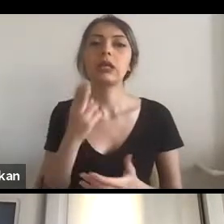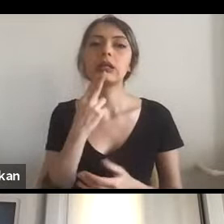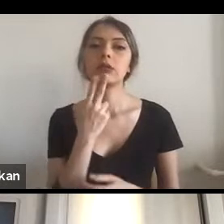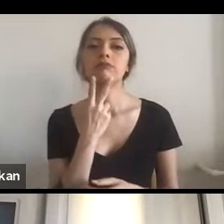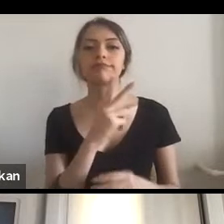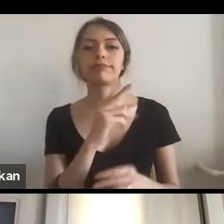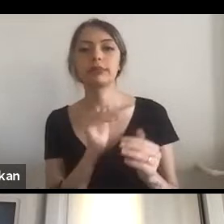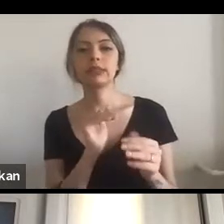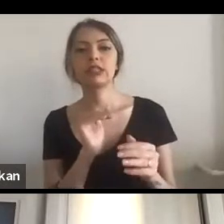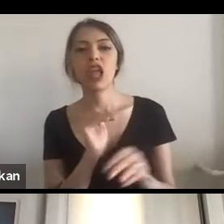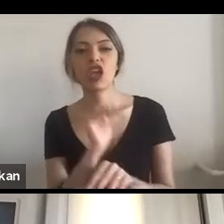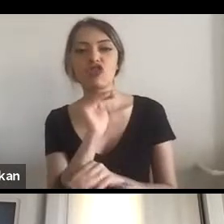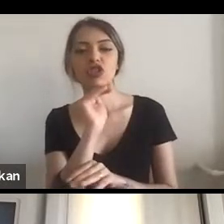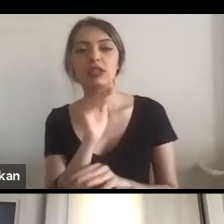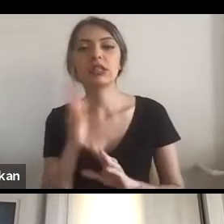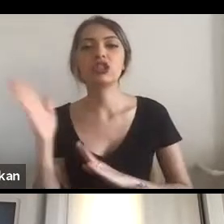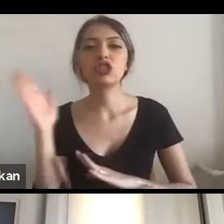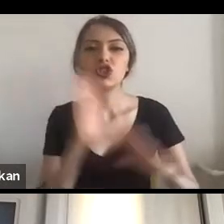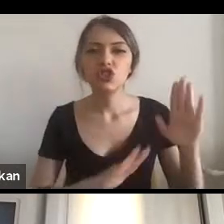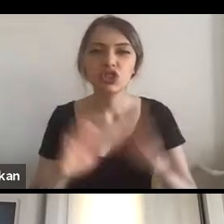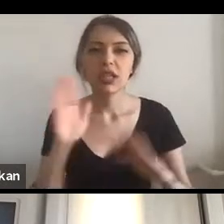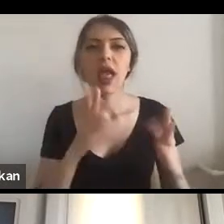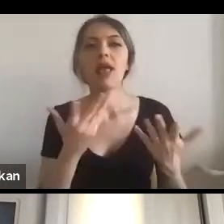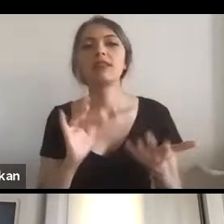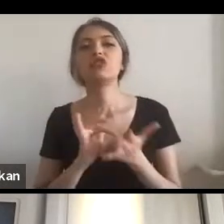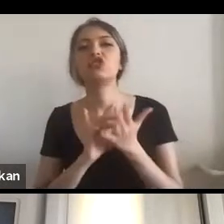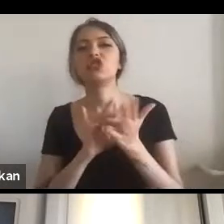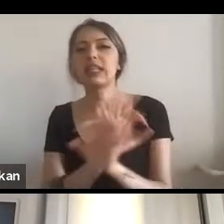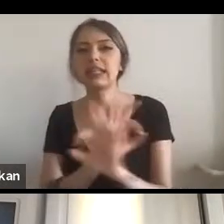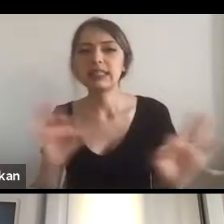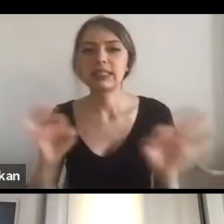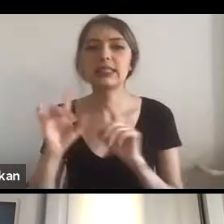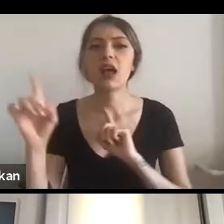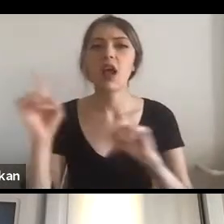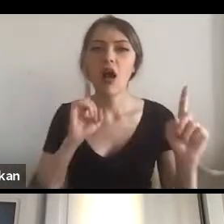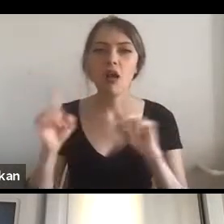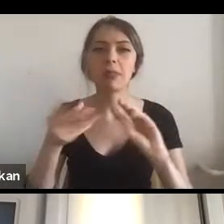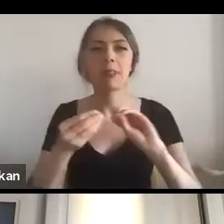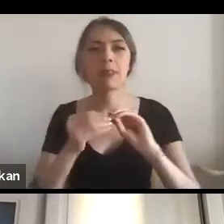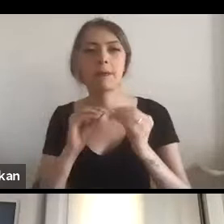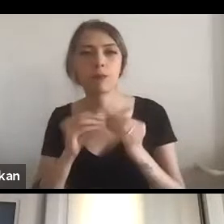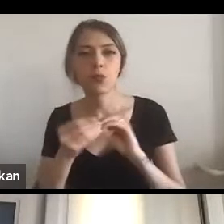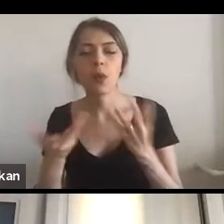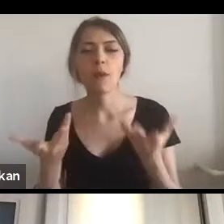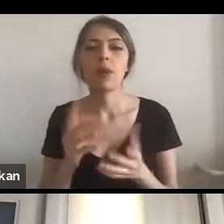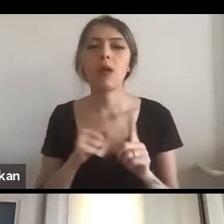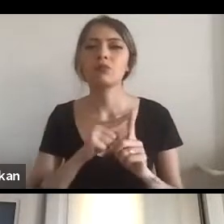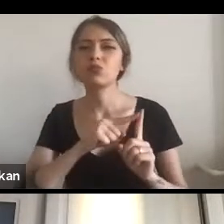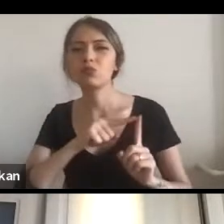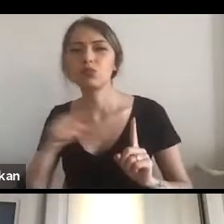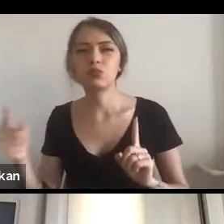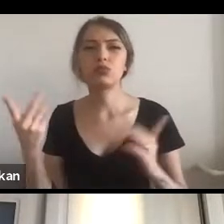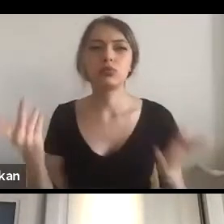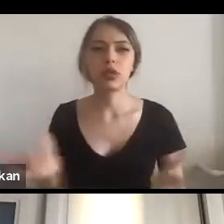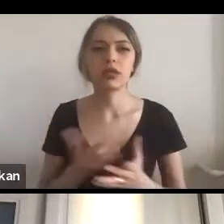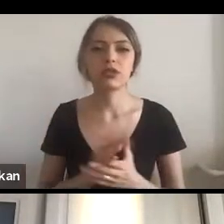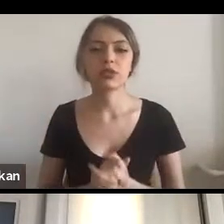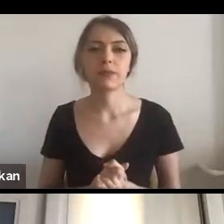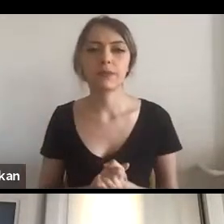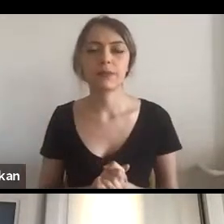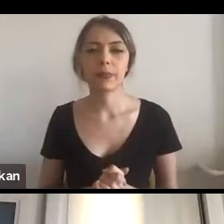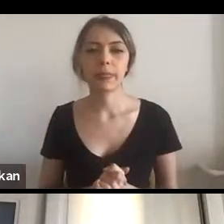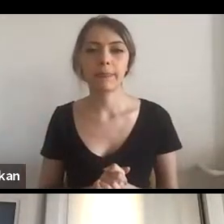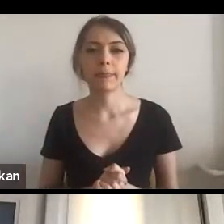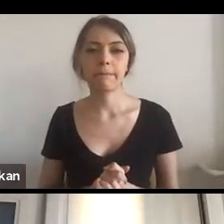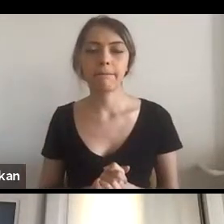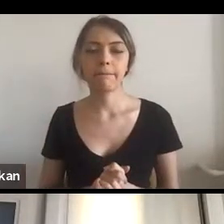mücadelede cezasızlık, mutlaka adli süreçleri ve belgelenmiş süreçleri aslında olan bir şey değil.